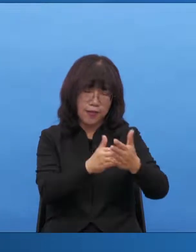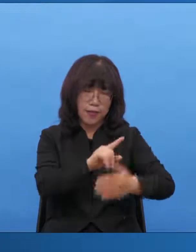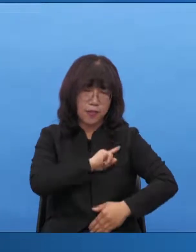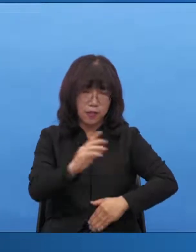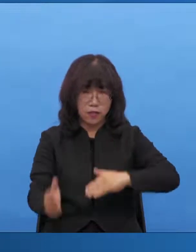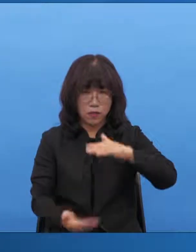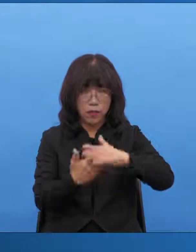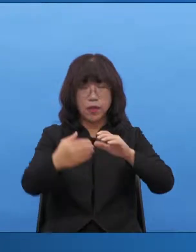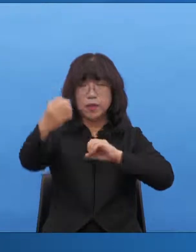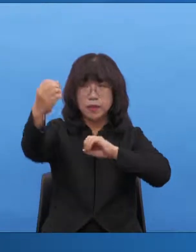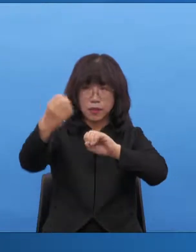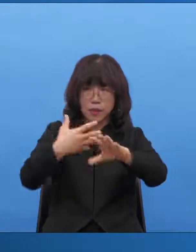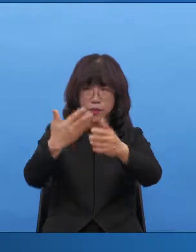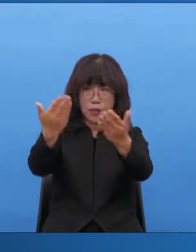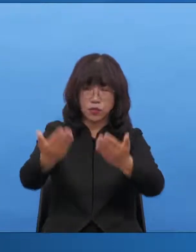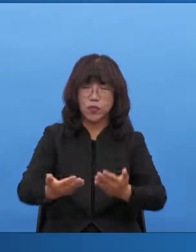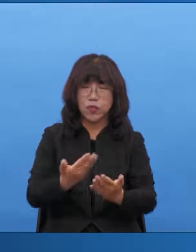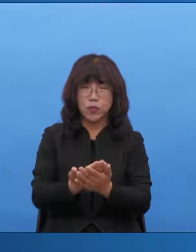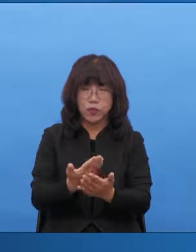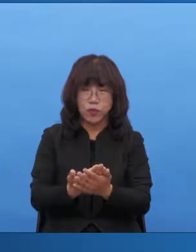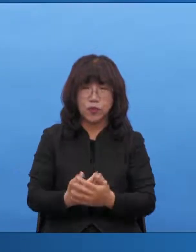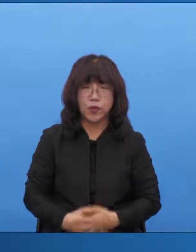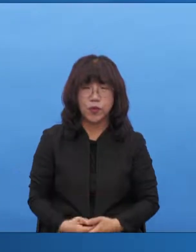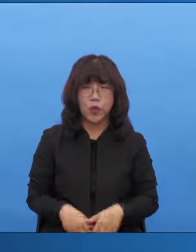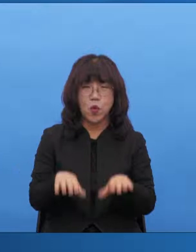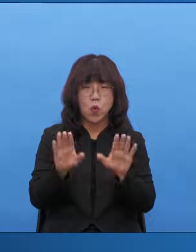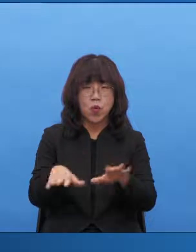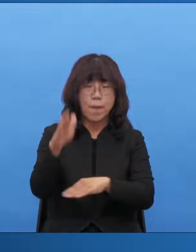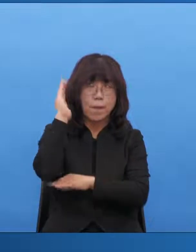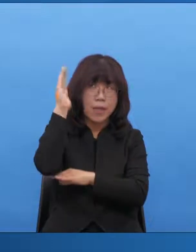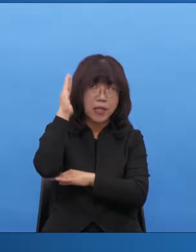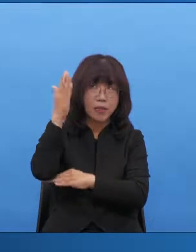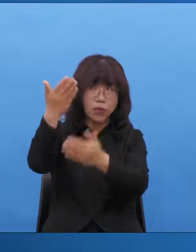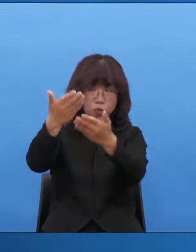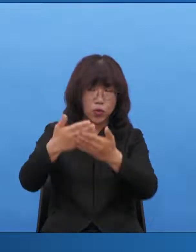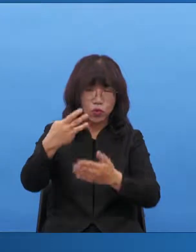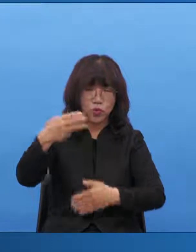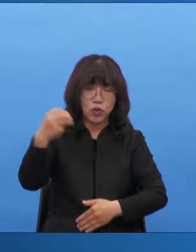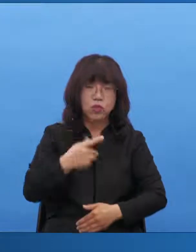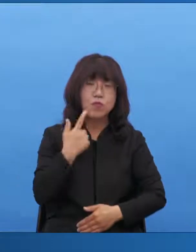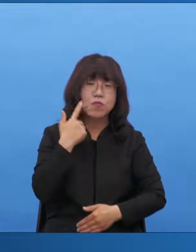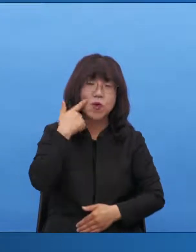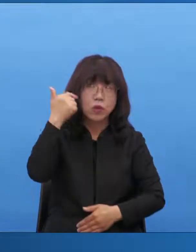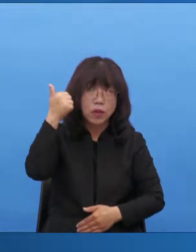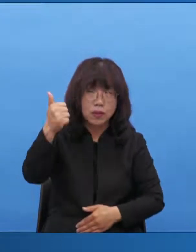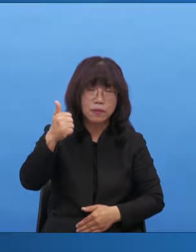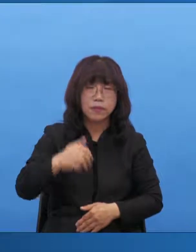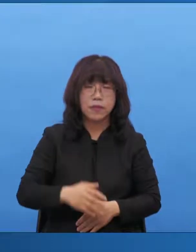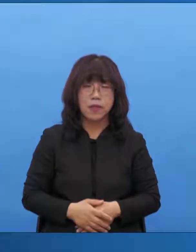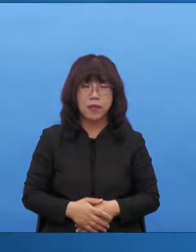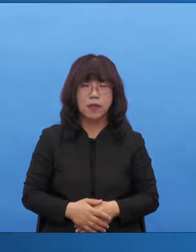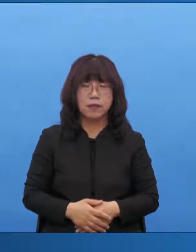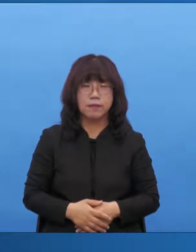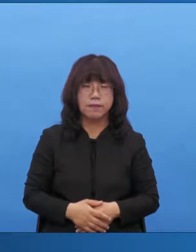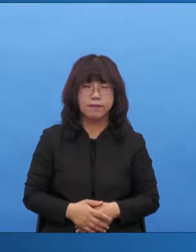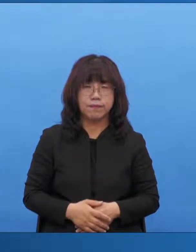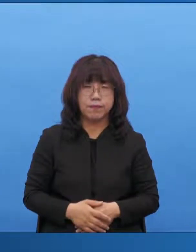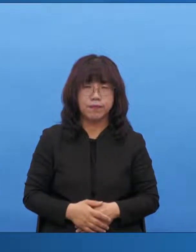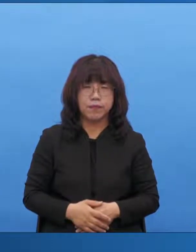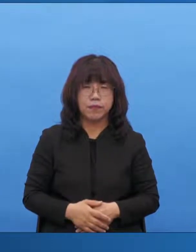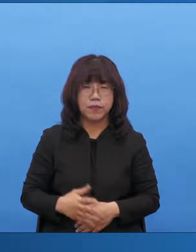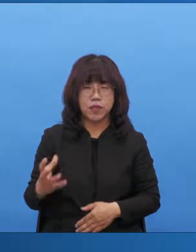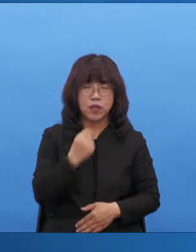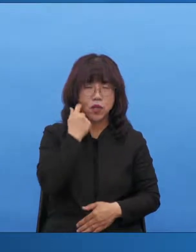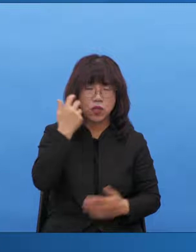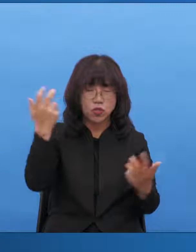disciples du monde entier. Veux-tu donner la plénitude du Saint-Esprit et les saintes puissances